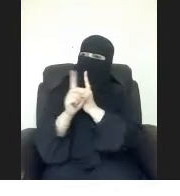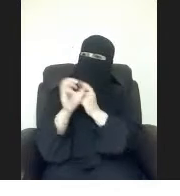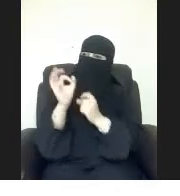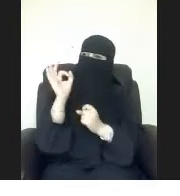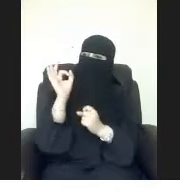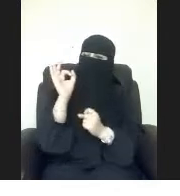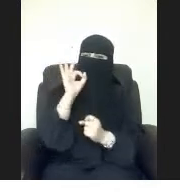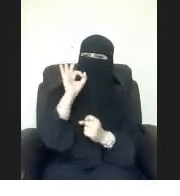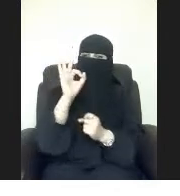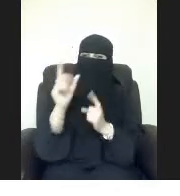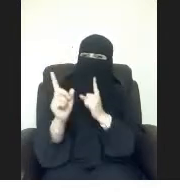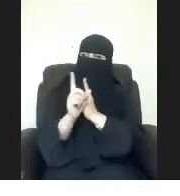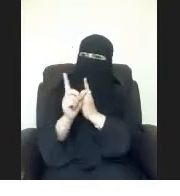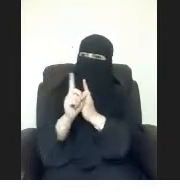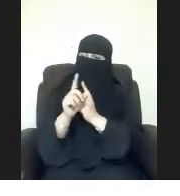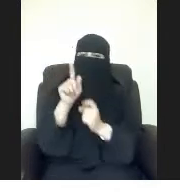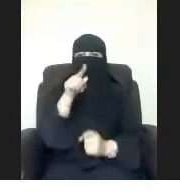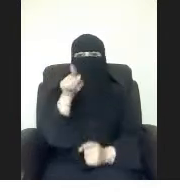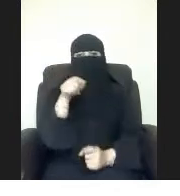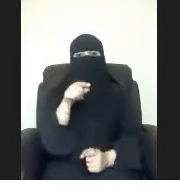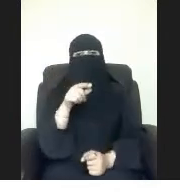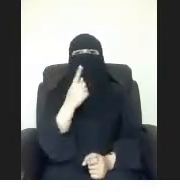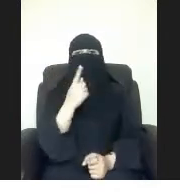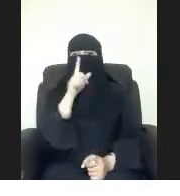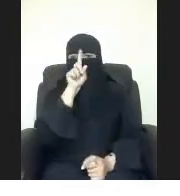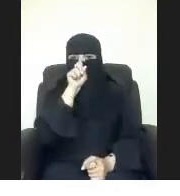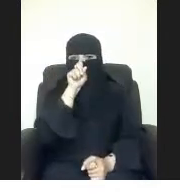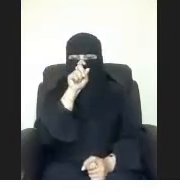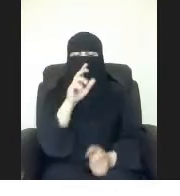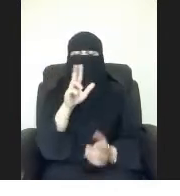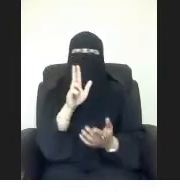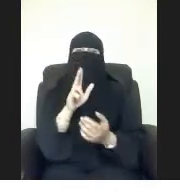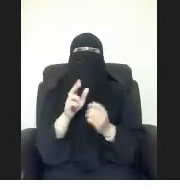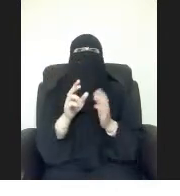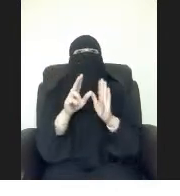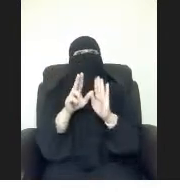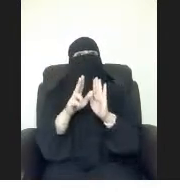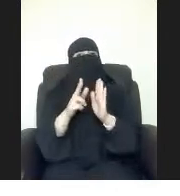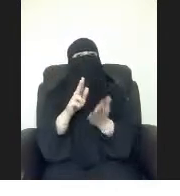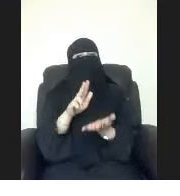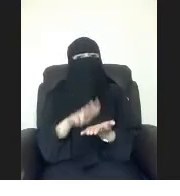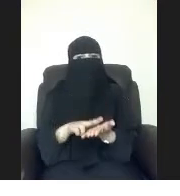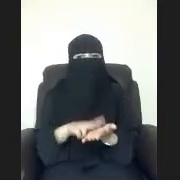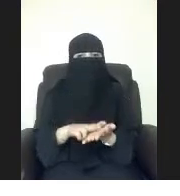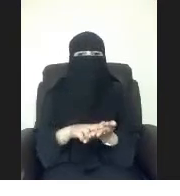ممكن تعمل هاشتاج، وكذلك تصلك كل الإشعارات على الإيميل.